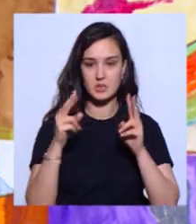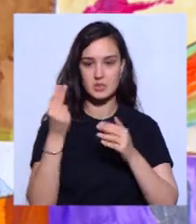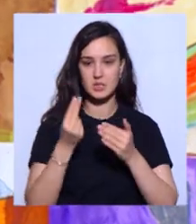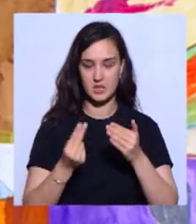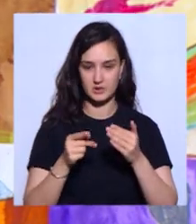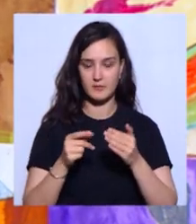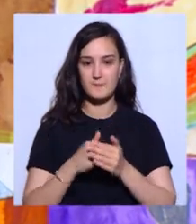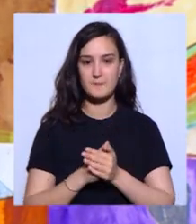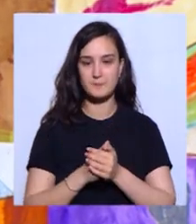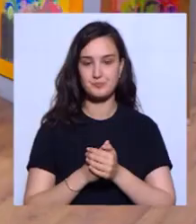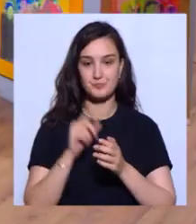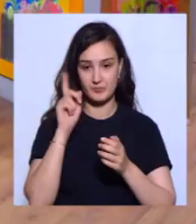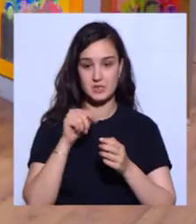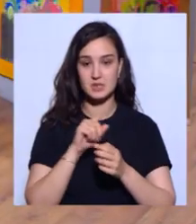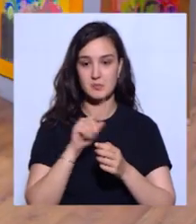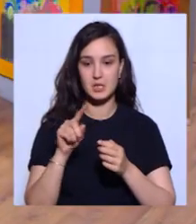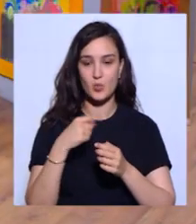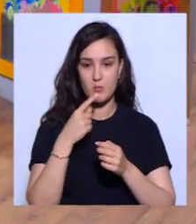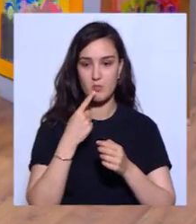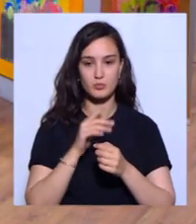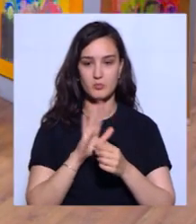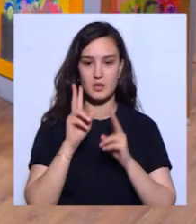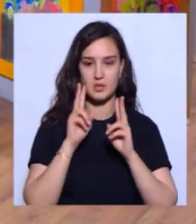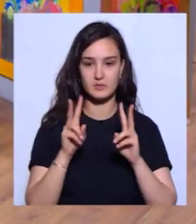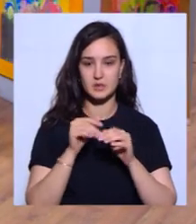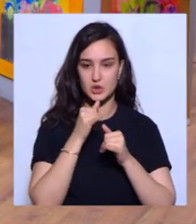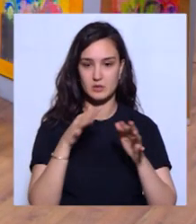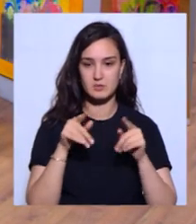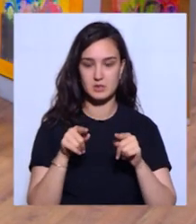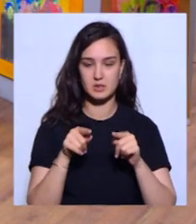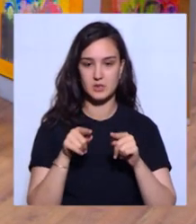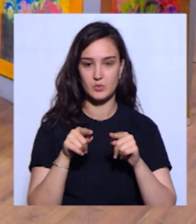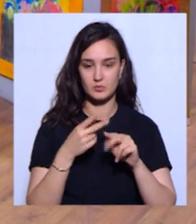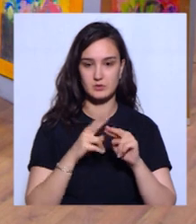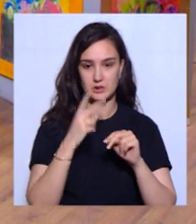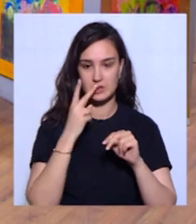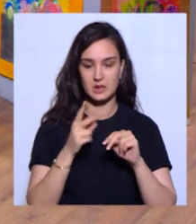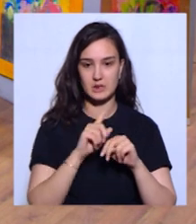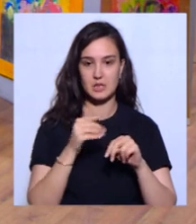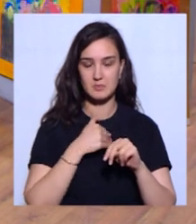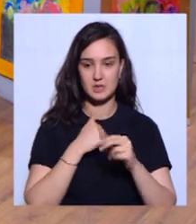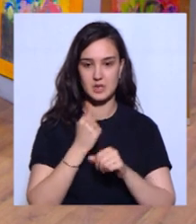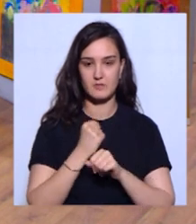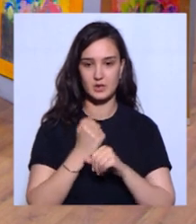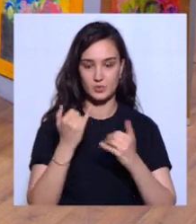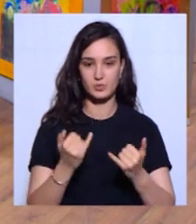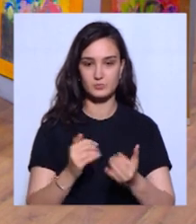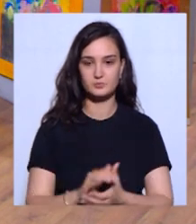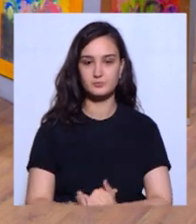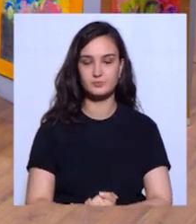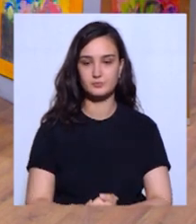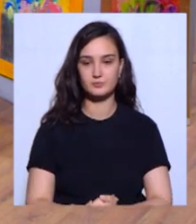იცით, მაგრამ ხო იძახით რომ არა, არ ვიცი, არ შემიძლია. აი ნახეთ ახლა რა მინდა გავაკეთ. ახლა